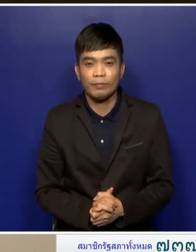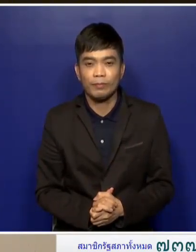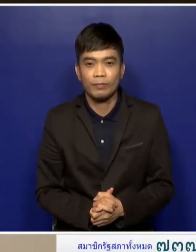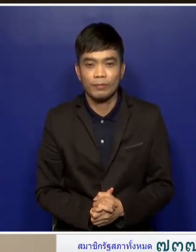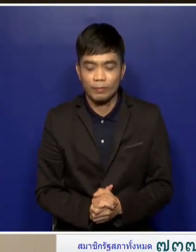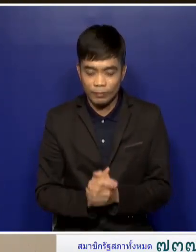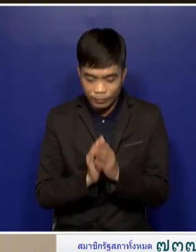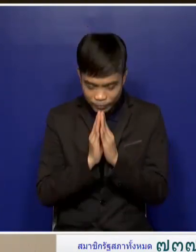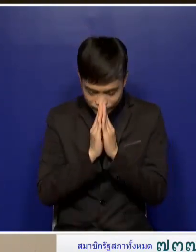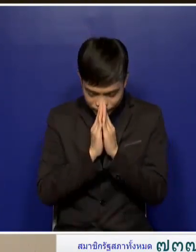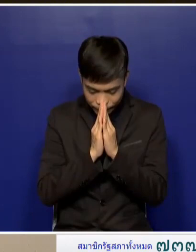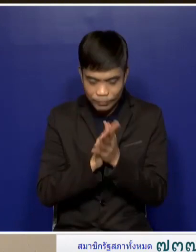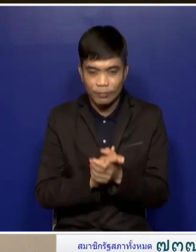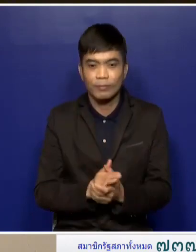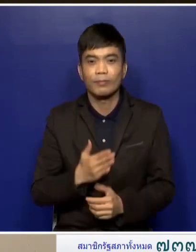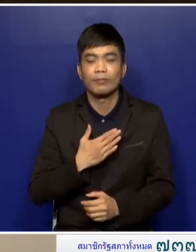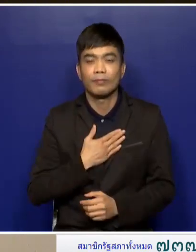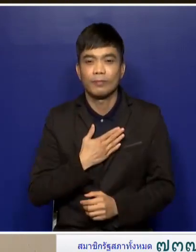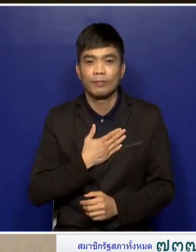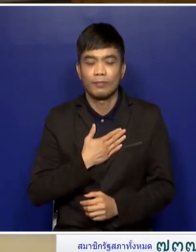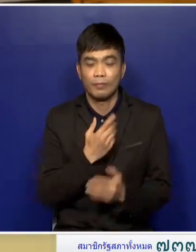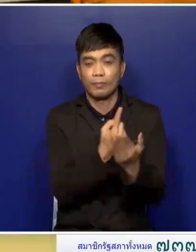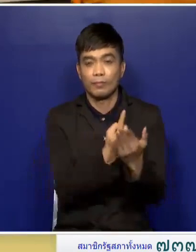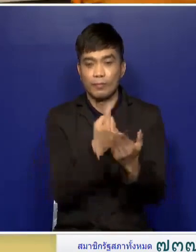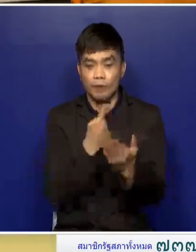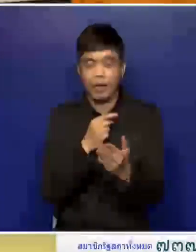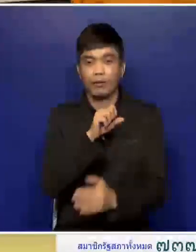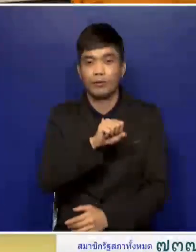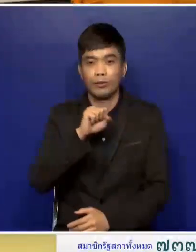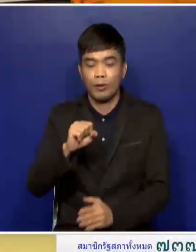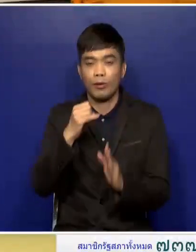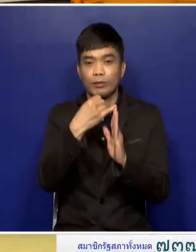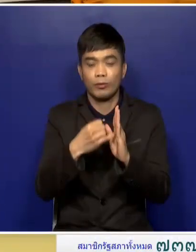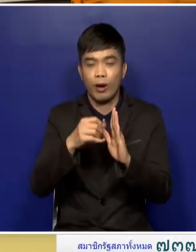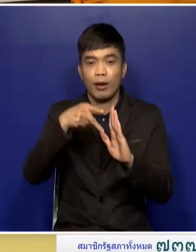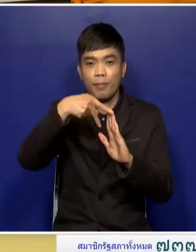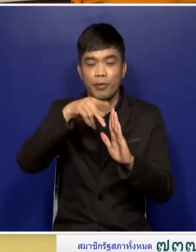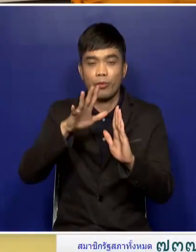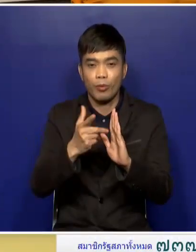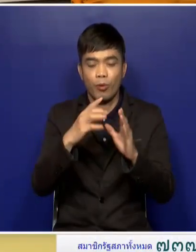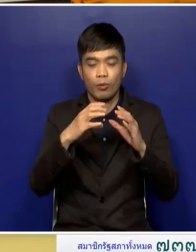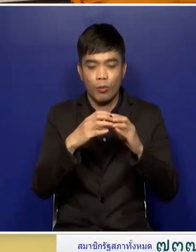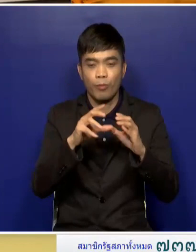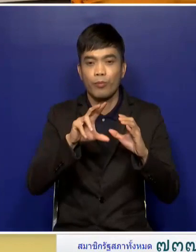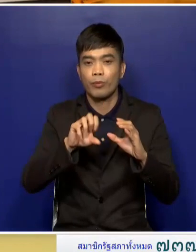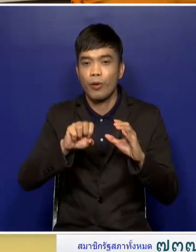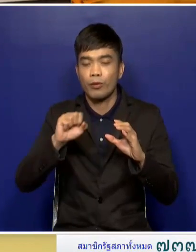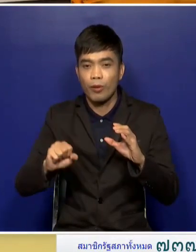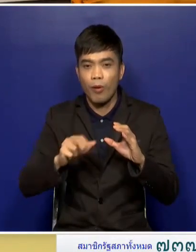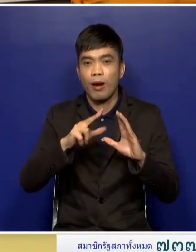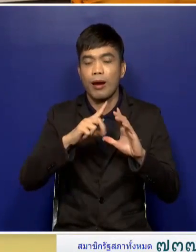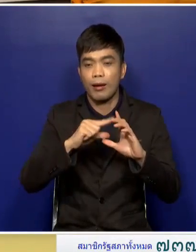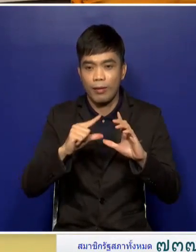เรีนทานประทานสภาธิกรบครั ผมปฏิพทธสัธิพาดา ผู้แทนลสะดอนจากจัหวดพิศเโลกเขต 1 พักเก้าไลผมขอ